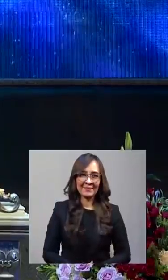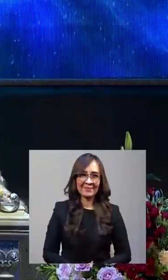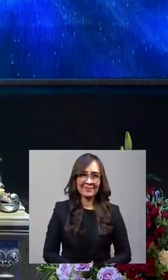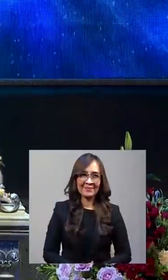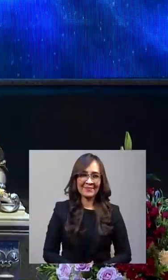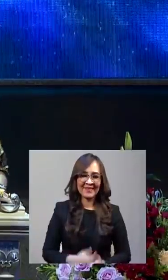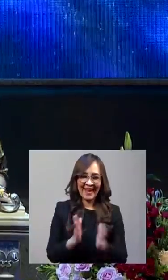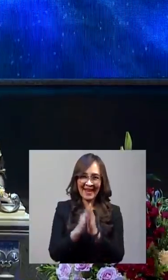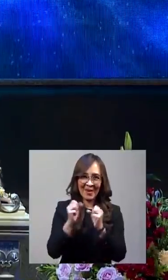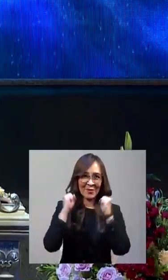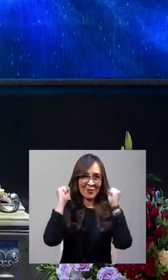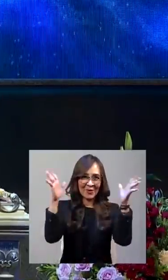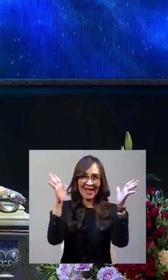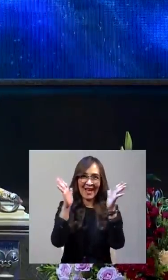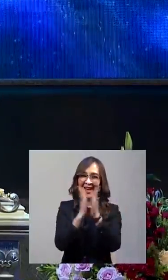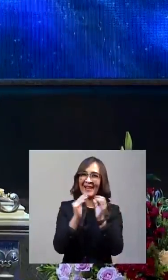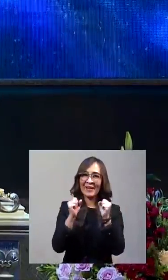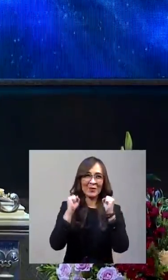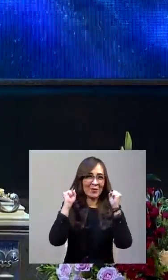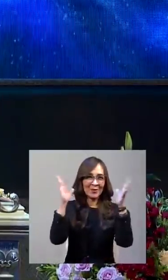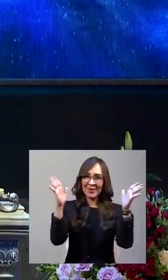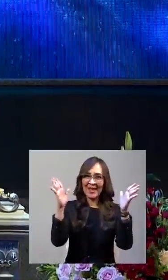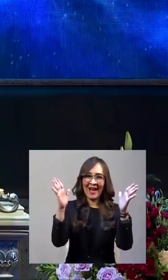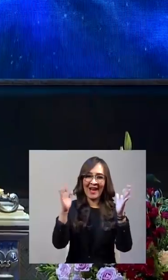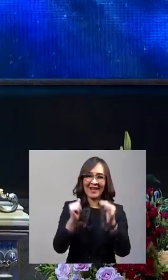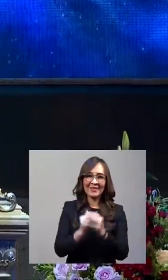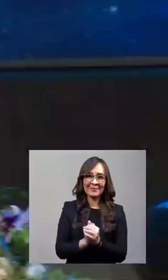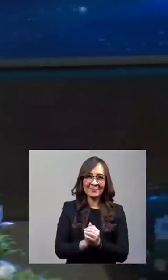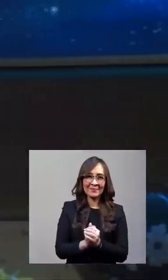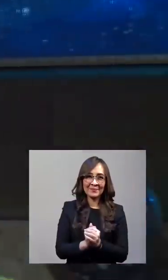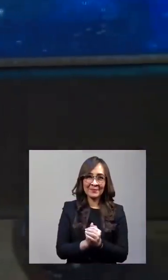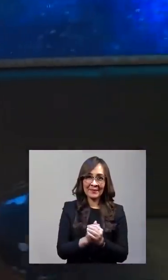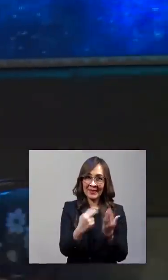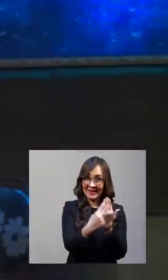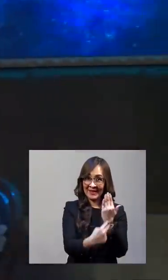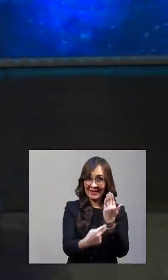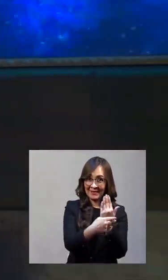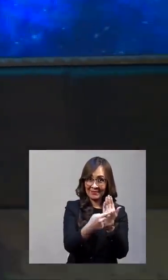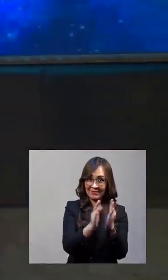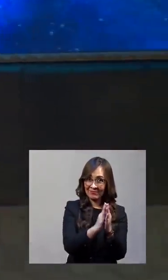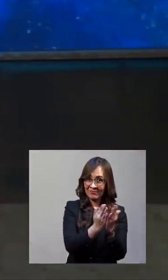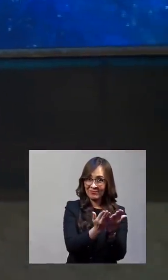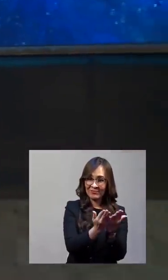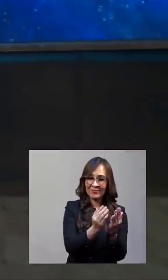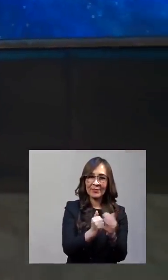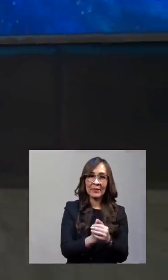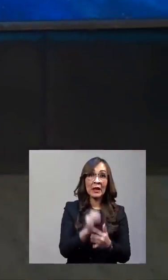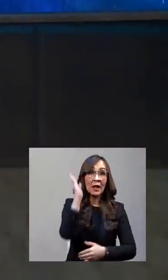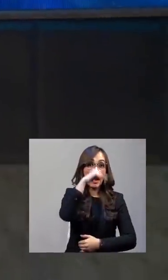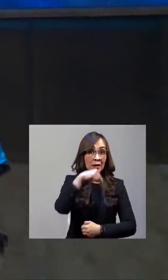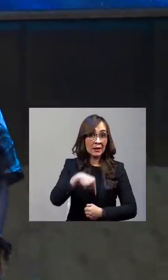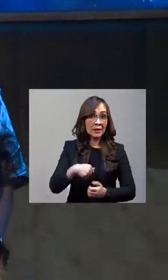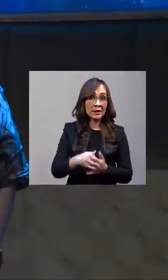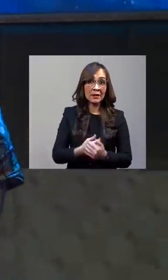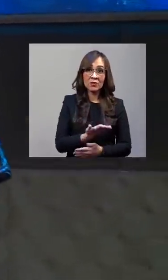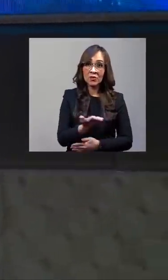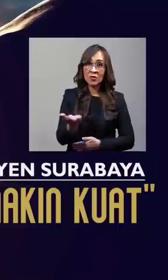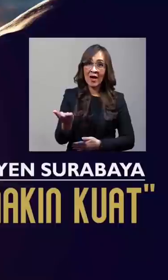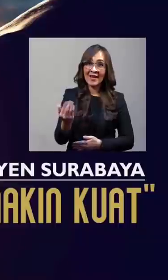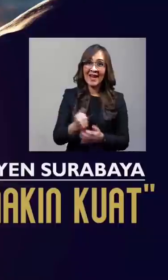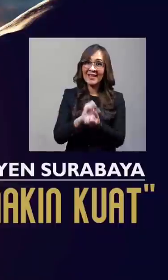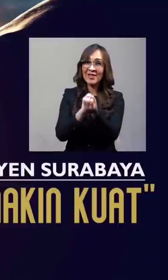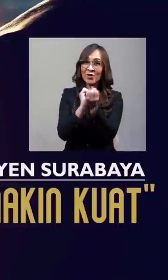amin. Haleluya. Wow, seru yang kasih dalam Tuhan. Buka Alkitab kita sama-sama. Hari ini buat jemaat Tuhan di Goshen